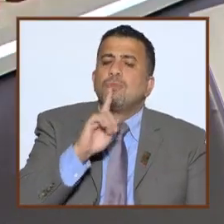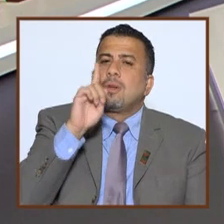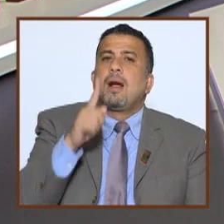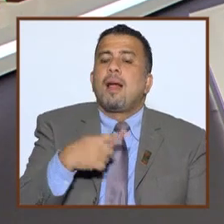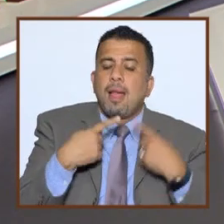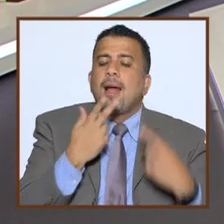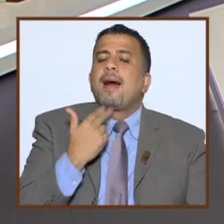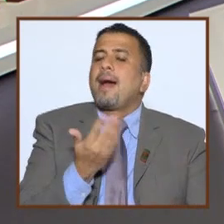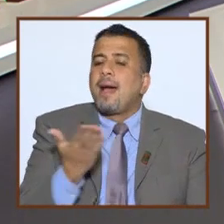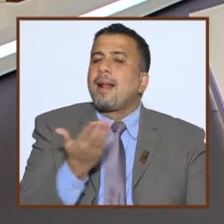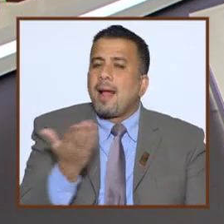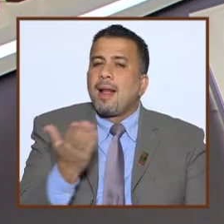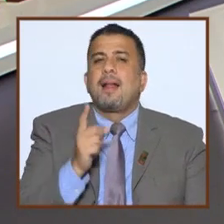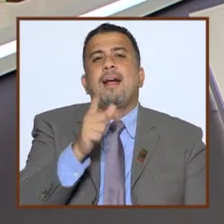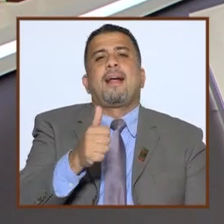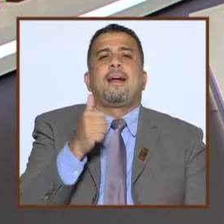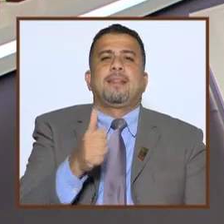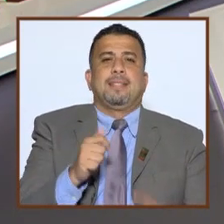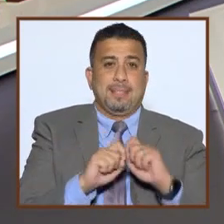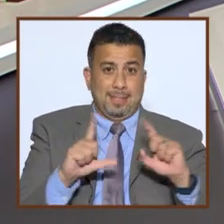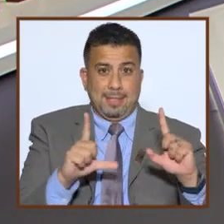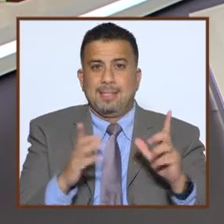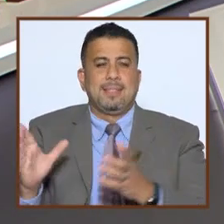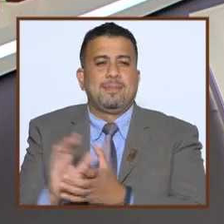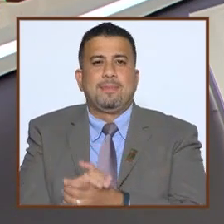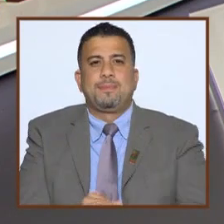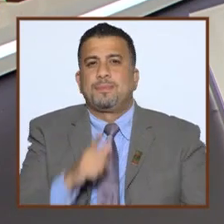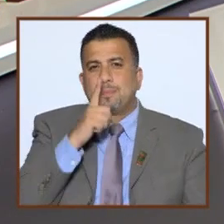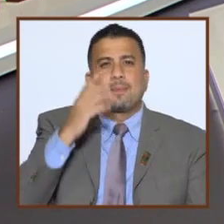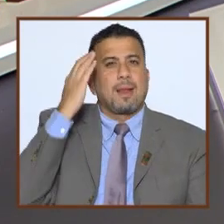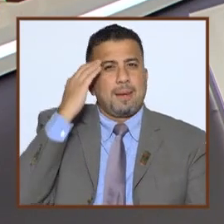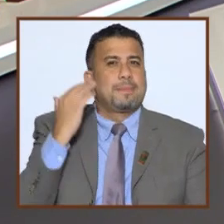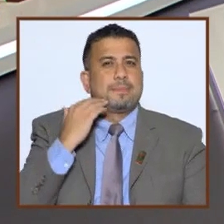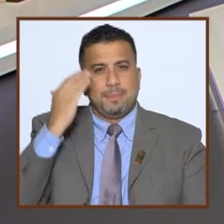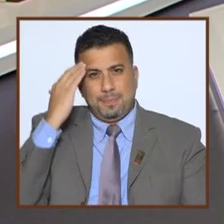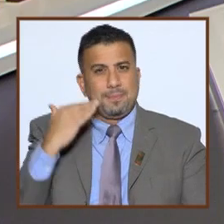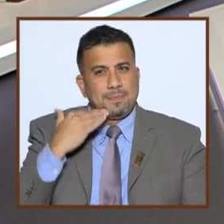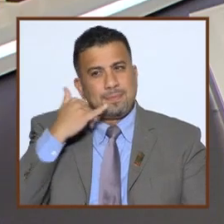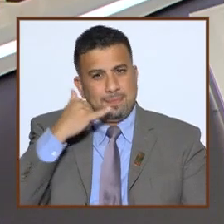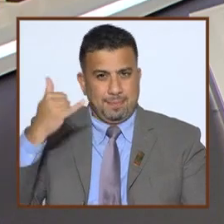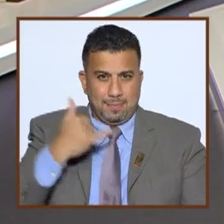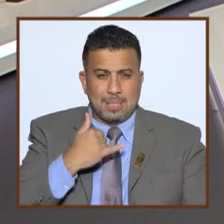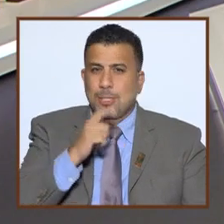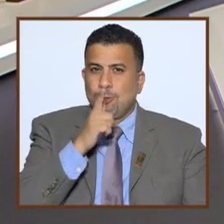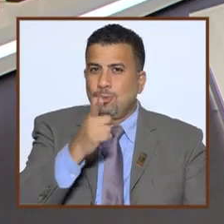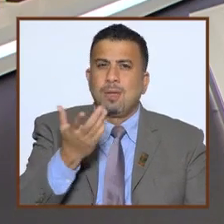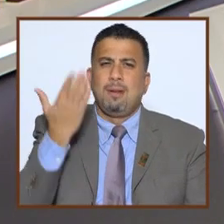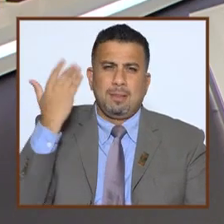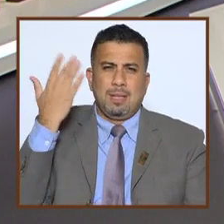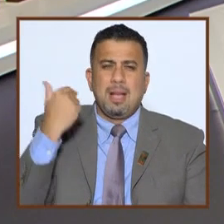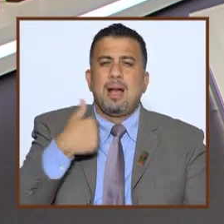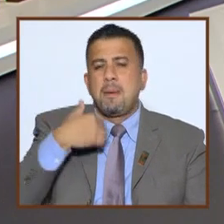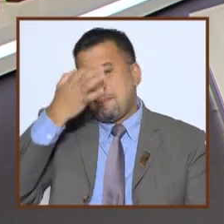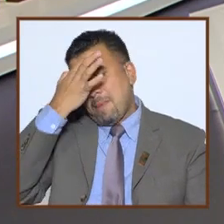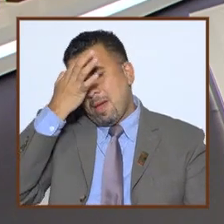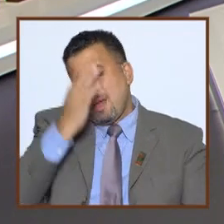حنان من السعوديه تقول ان نذرت في الزمان الماضي وما كنت اعرف بان النذر مكروه كنت مريضه وقلت يعني شفان